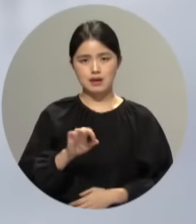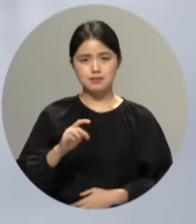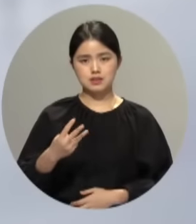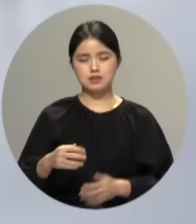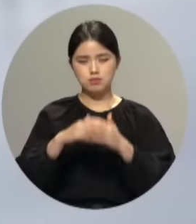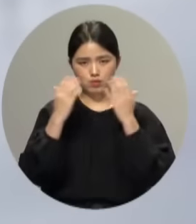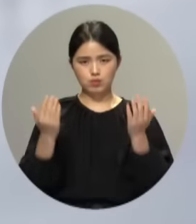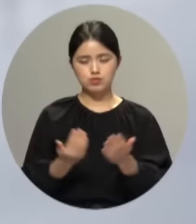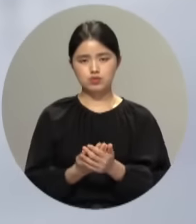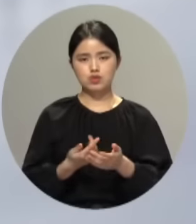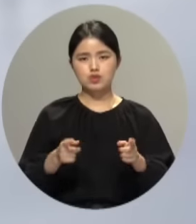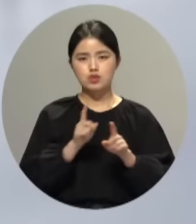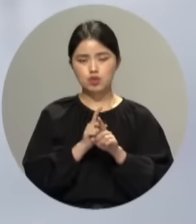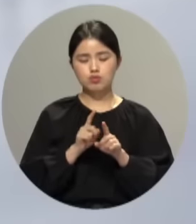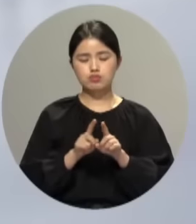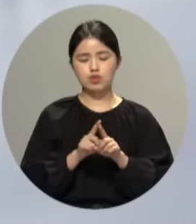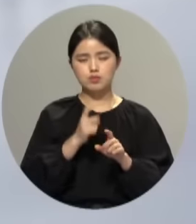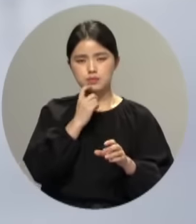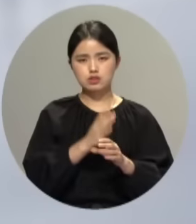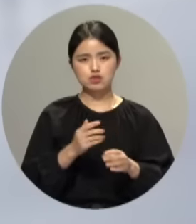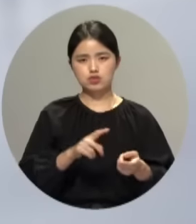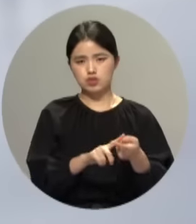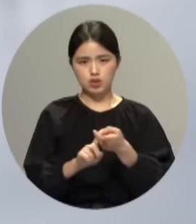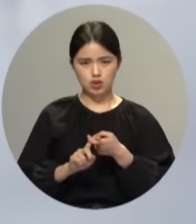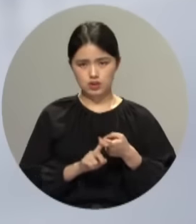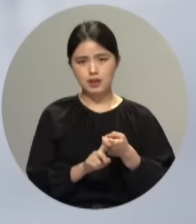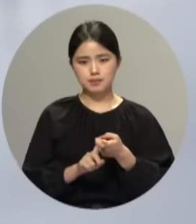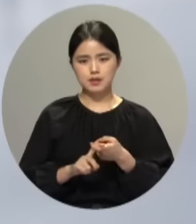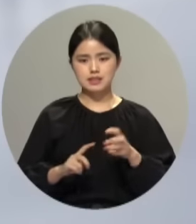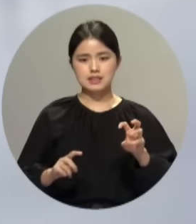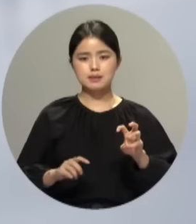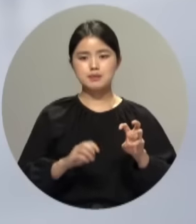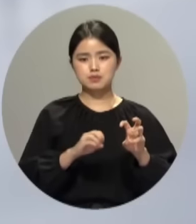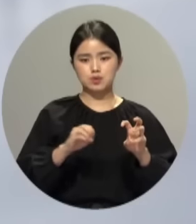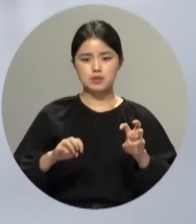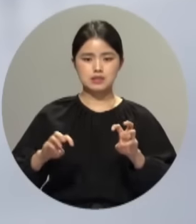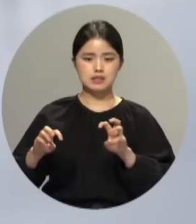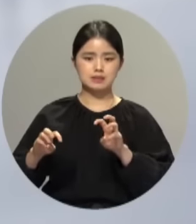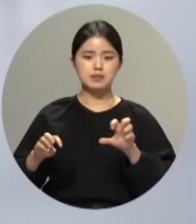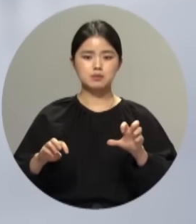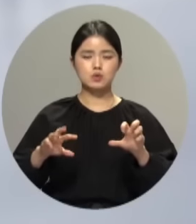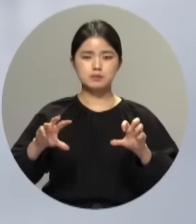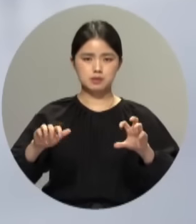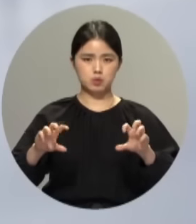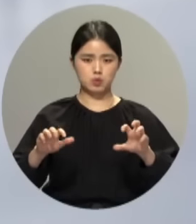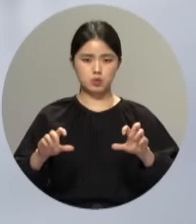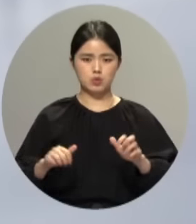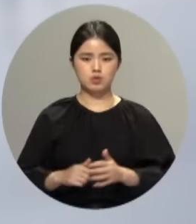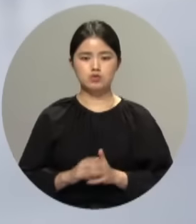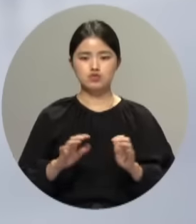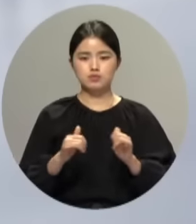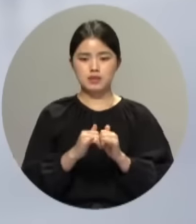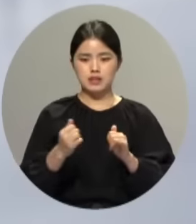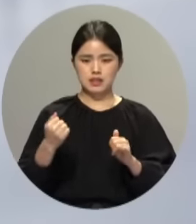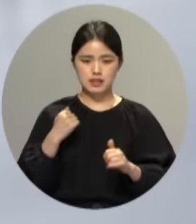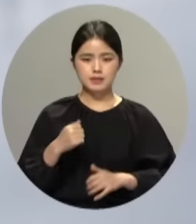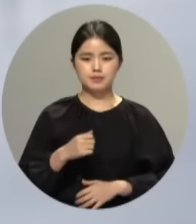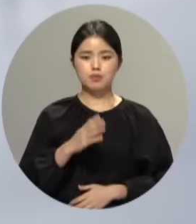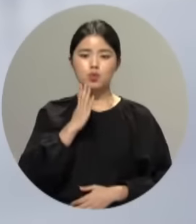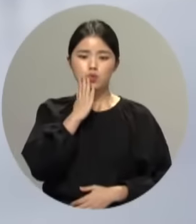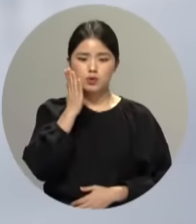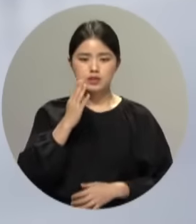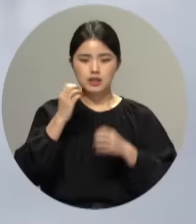민주연합과 조국 혁신당이 30% 대로 같았습니다 국민의 미래와 녹색 정의당 새로운 미래와